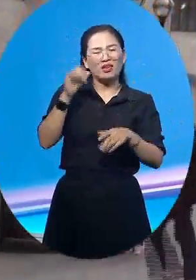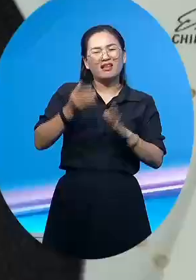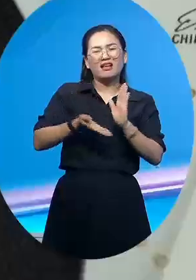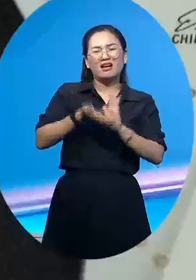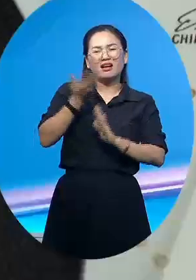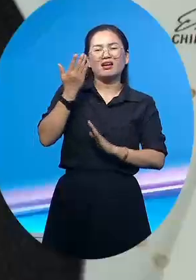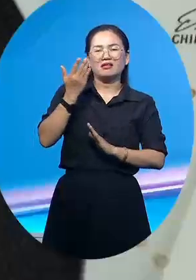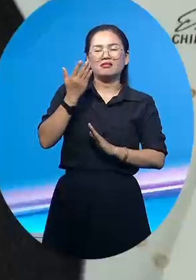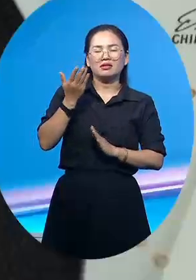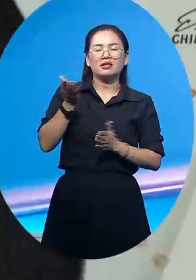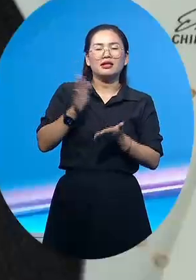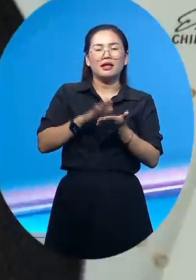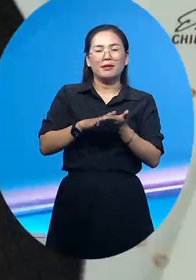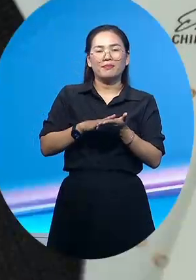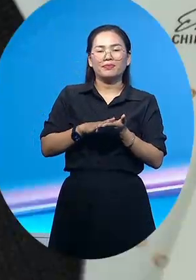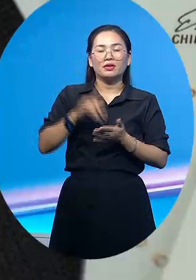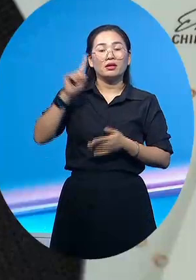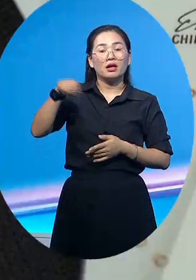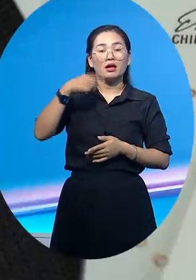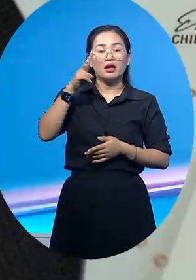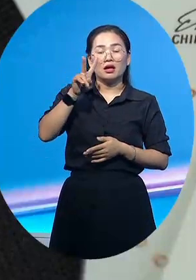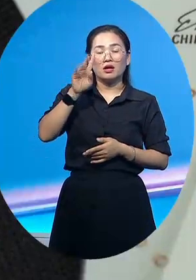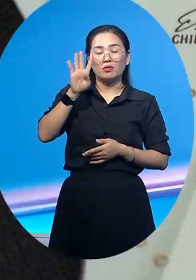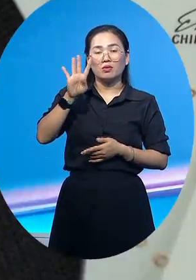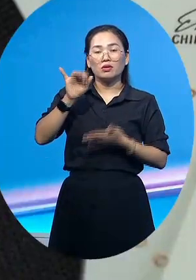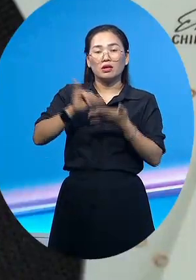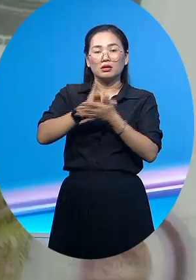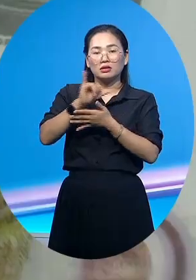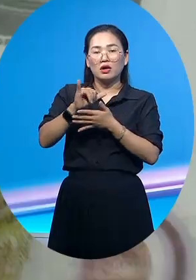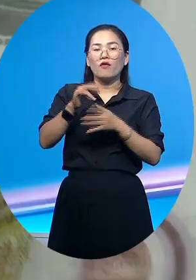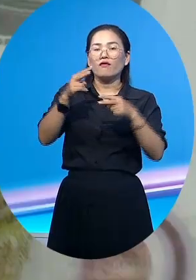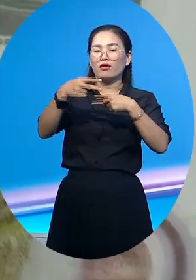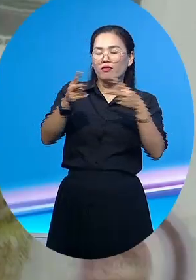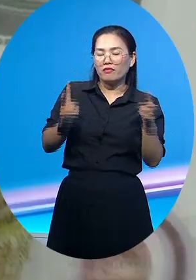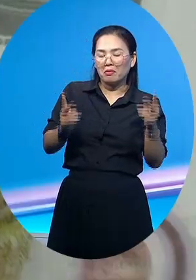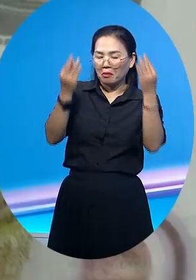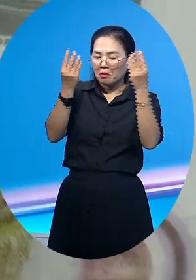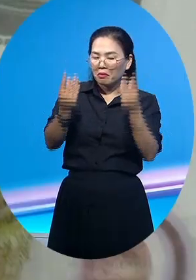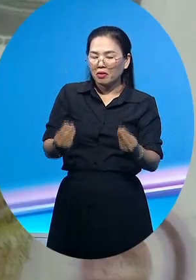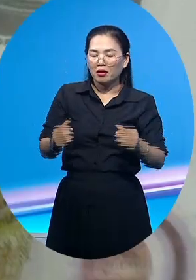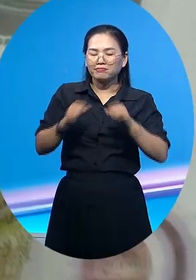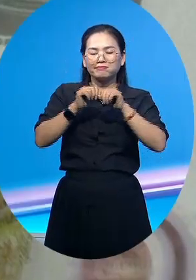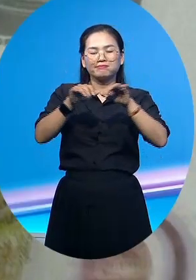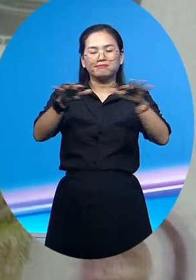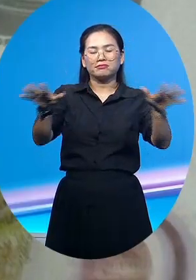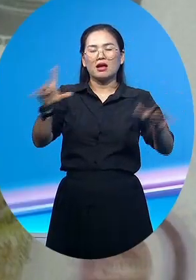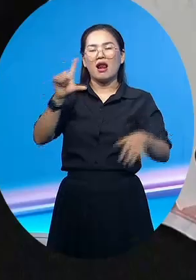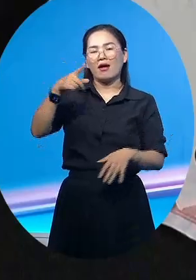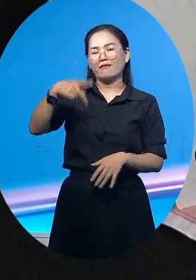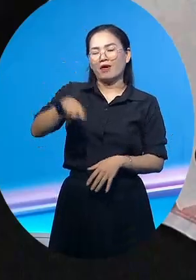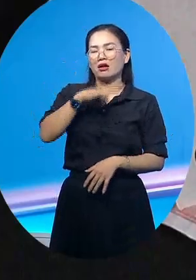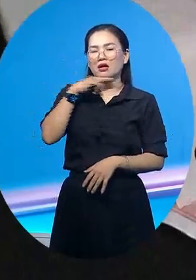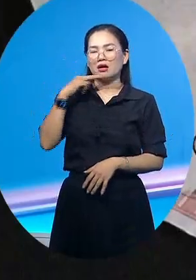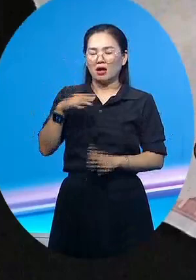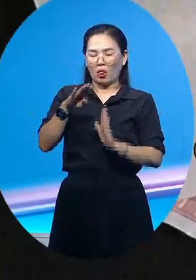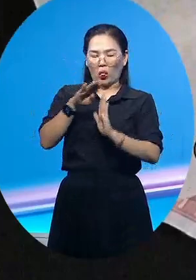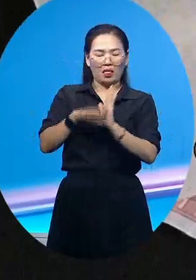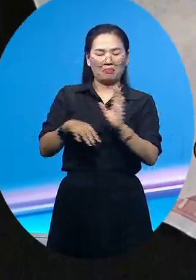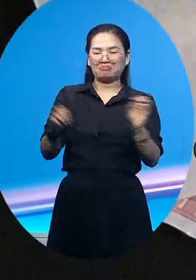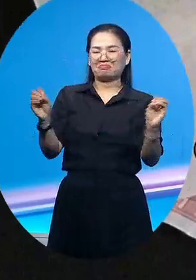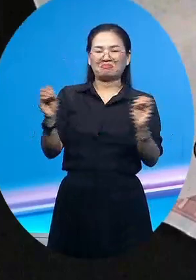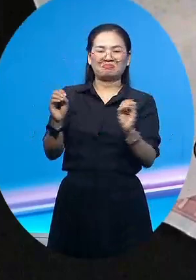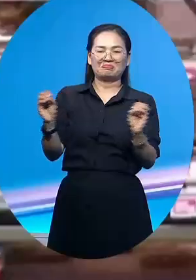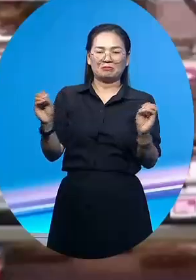4,75%. Tuy nhiên trong ngày 21 tháng 6 văn phòng thống kê quốc gia Anh oms công bố tình trạng lạm phát tại anh không có dấu hiệu